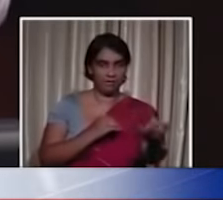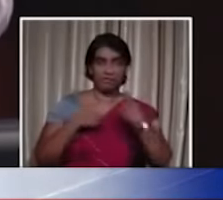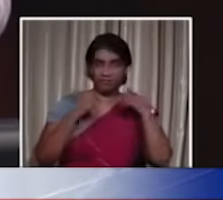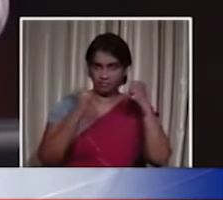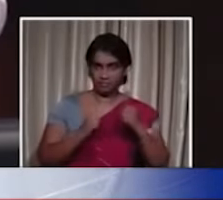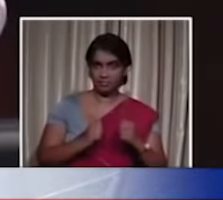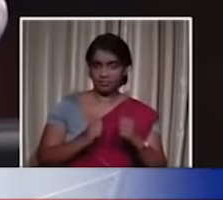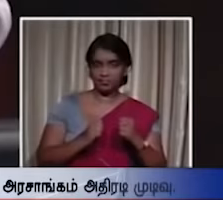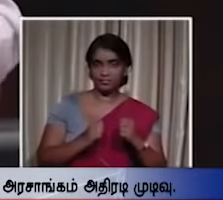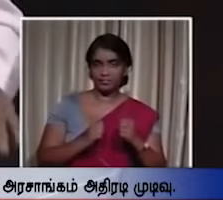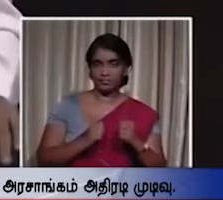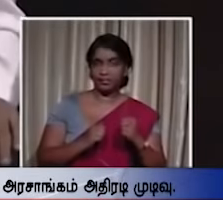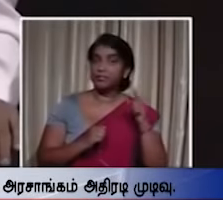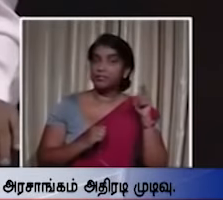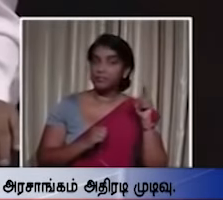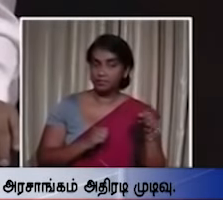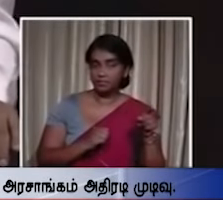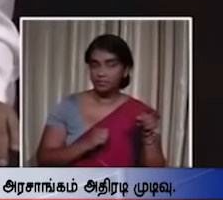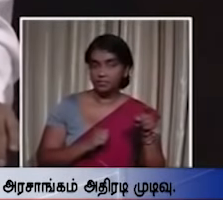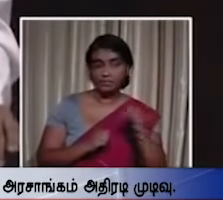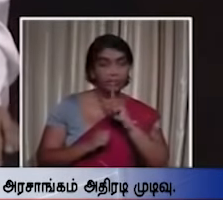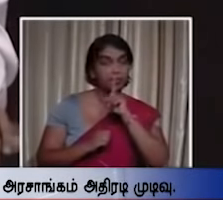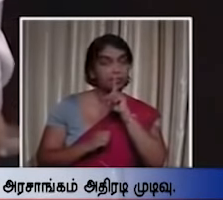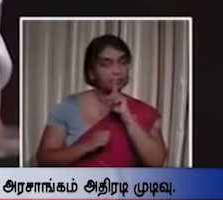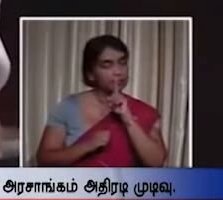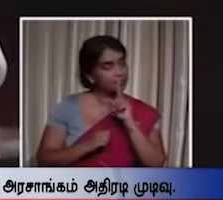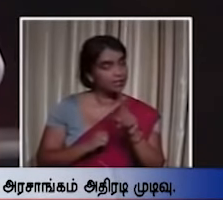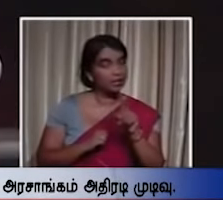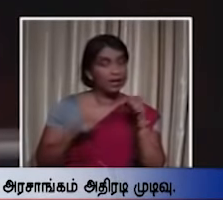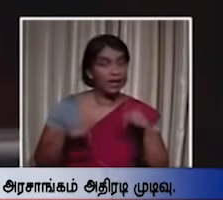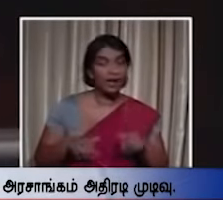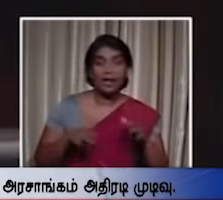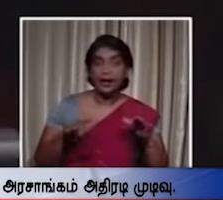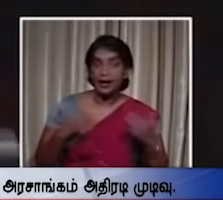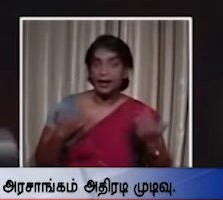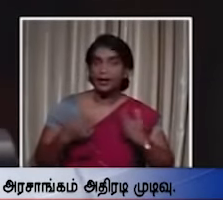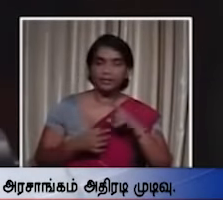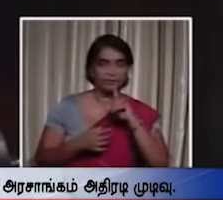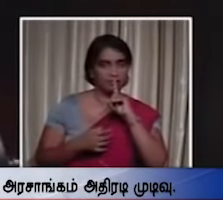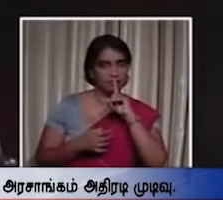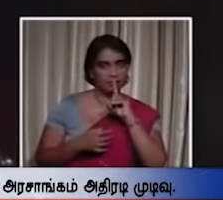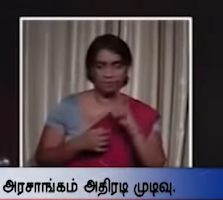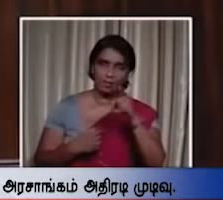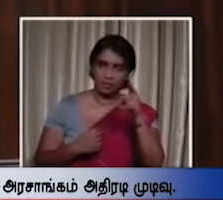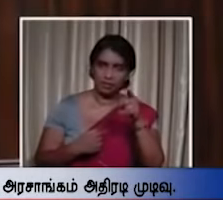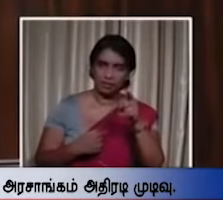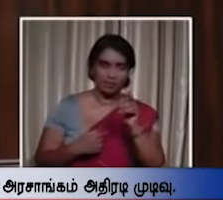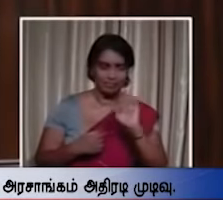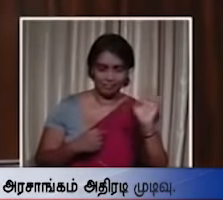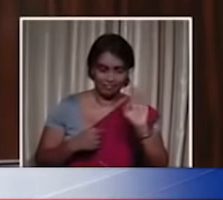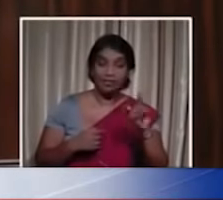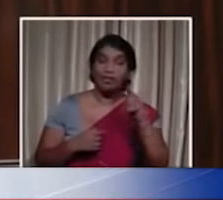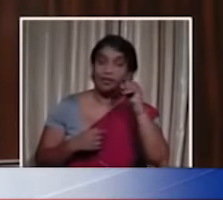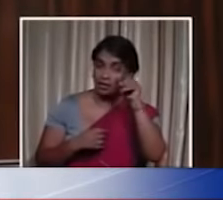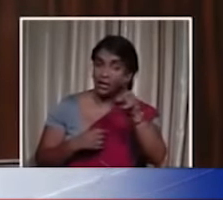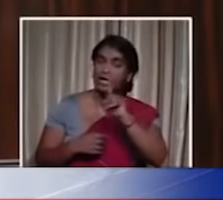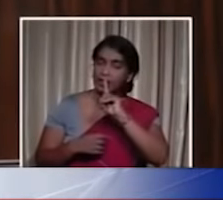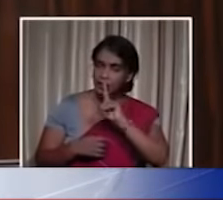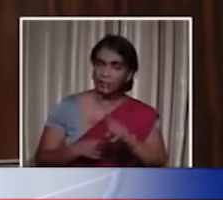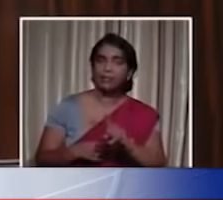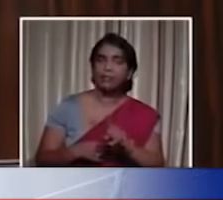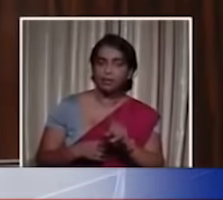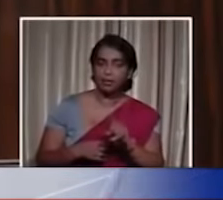என கூறுகின்றீர்களாயின் நீங்கள் பொய்யுரைக்கின்றீர்கள் என்றே நான் கூறுவேன். நாங்களும் ஆச்சரியமடைந்தோம். நீங்கள் எனது கருத்தை தவறாக அர்த்தப்படுத்தியுள்ளீர்கள்